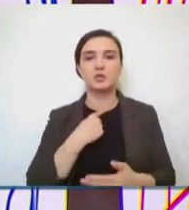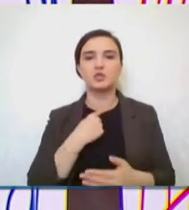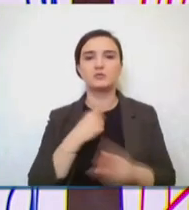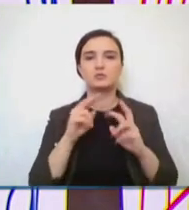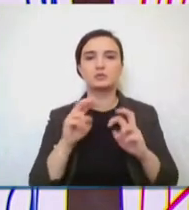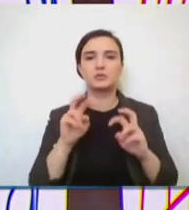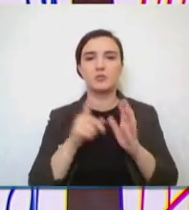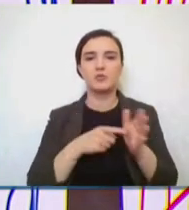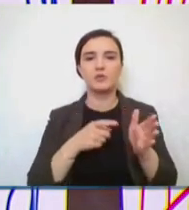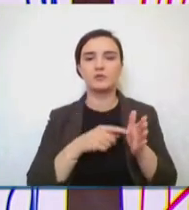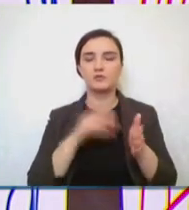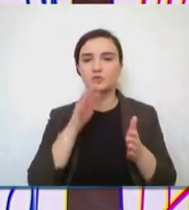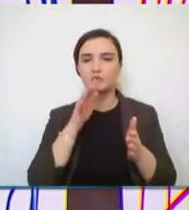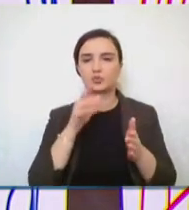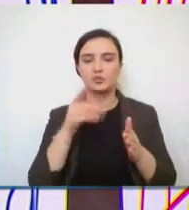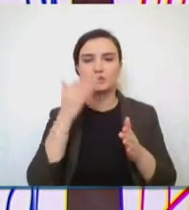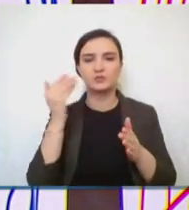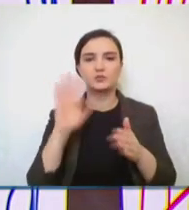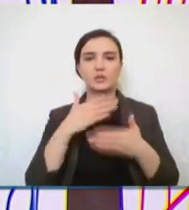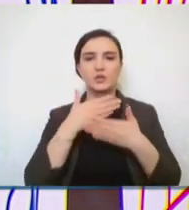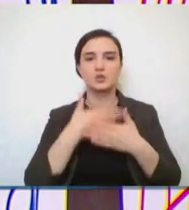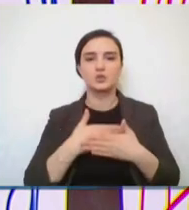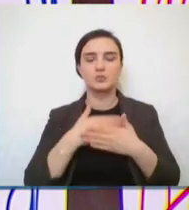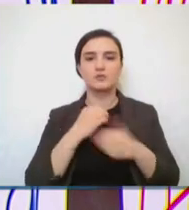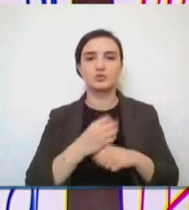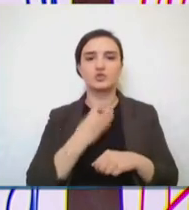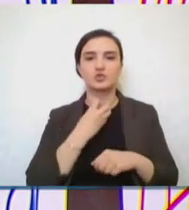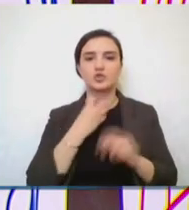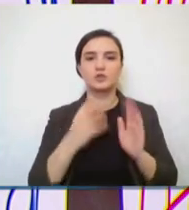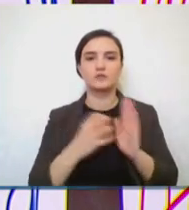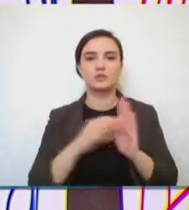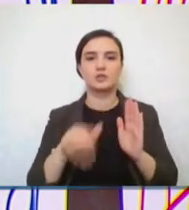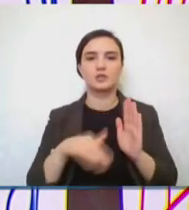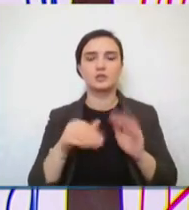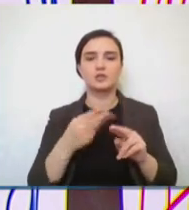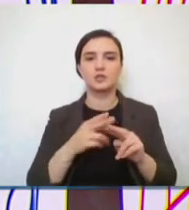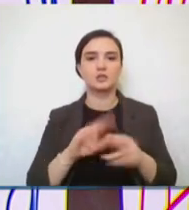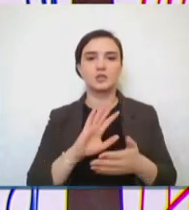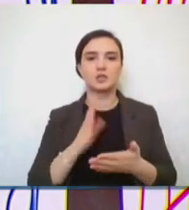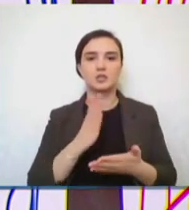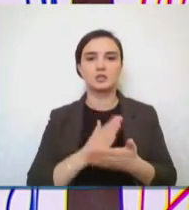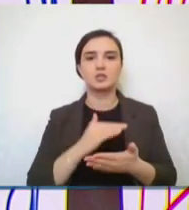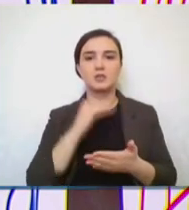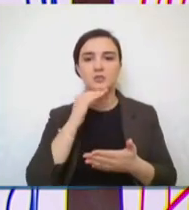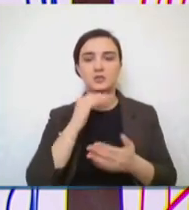რომ ექოსკოპია გავიკეთე და ჩიყვი არ აქვს. ეს არ არის საკმარისი არგუმენტი, იმიტომ რომ